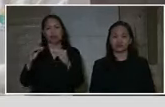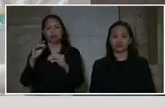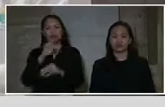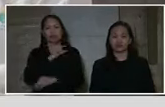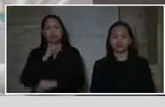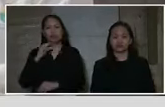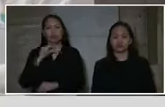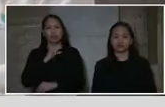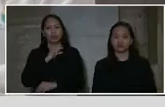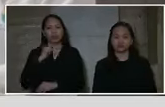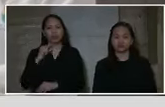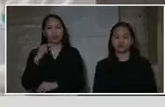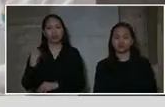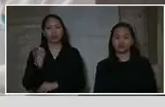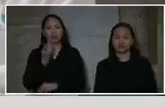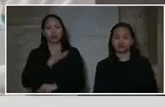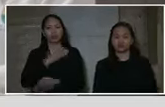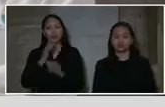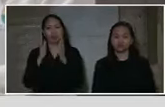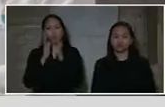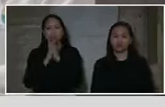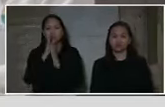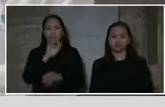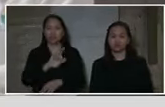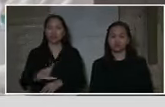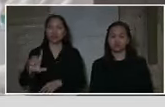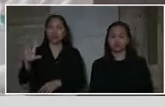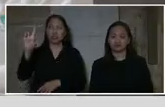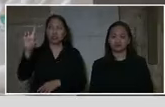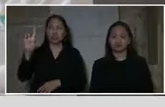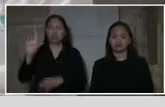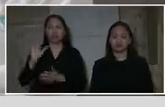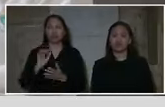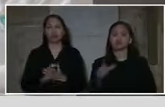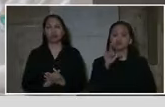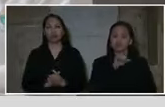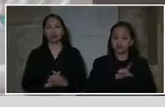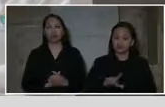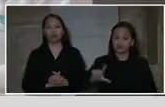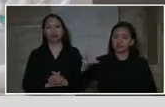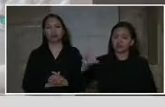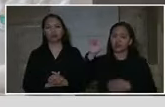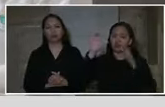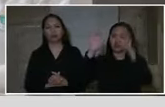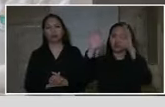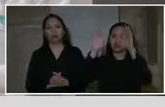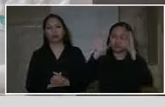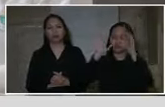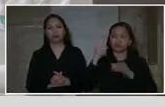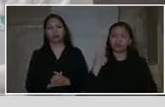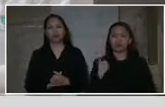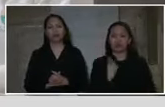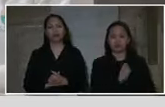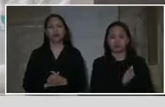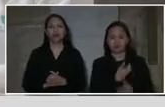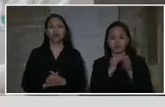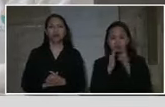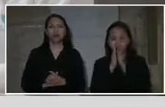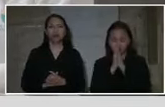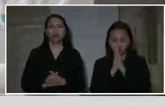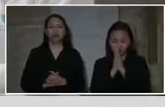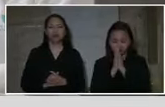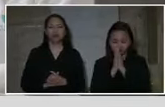kaparian. Manalangin tayo sa Panginoon. Panginoon, dinggin mo ang aming